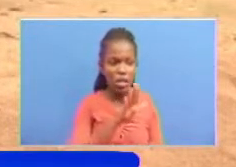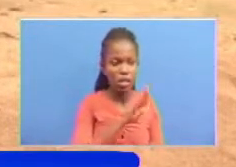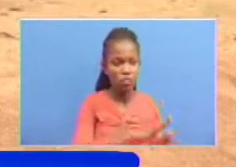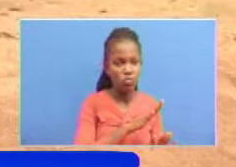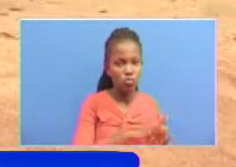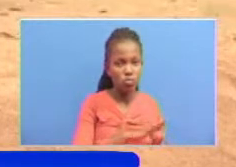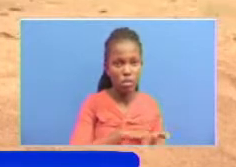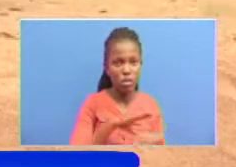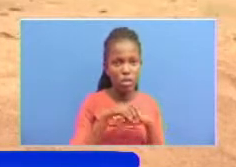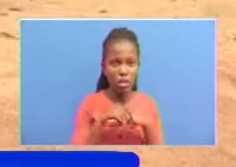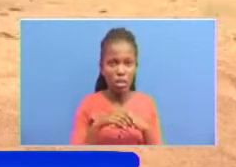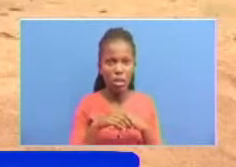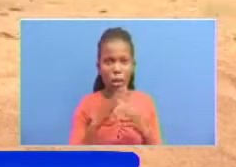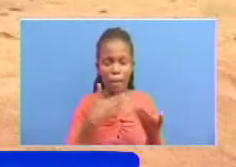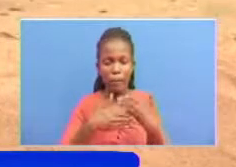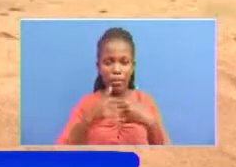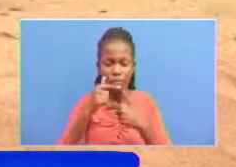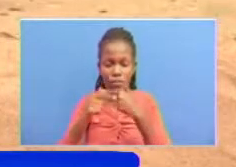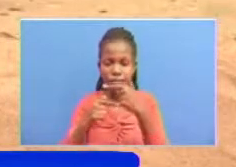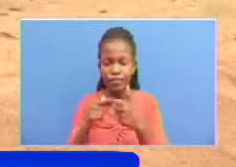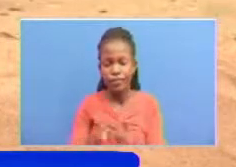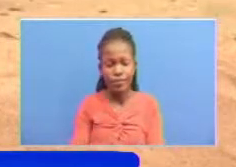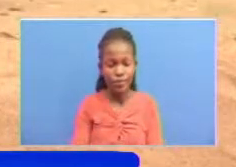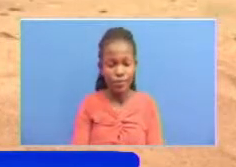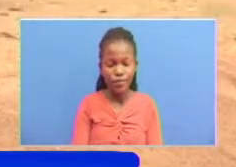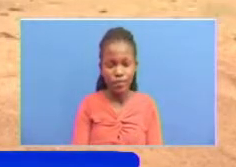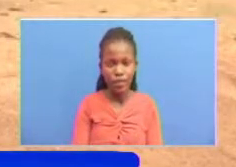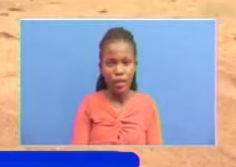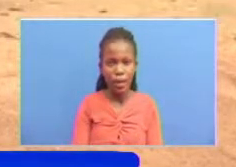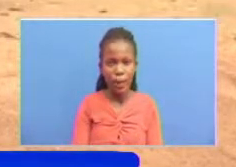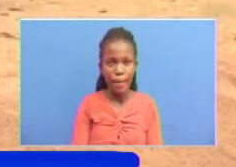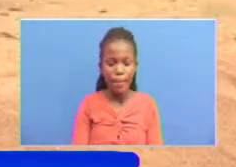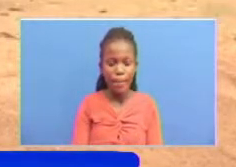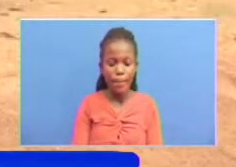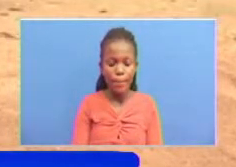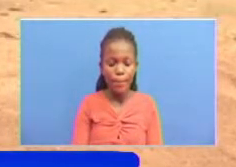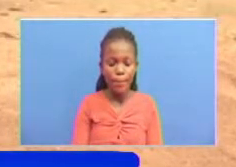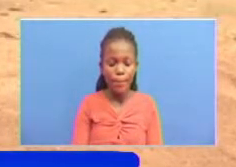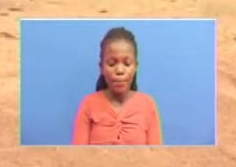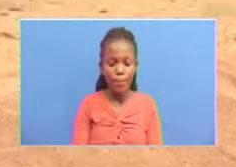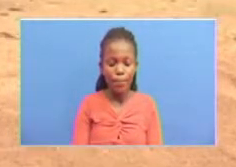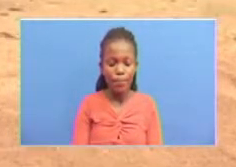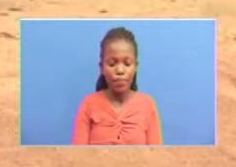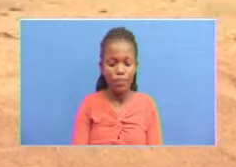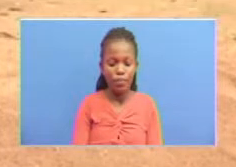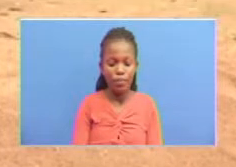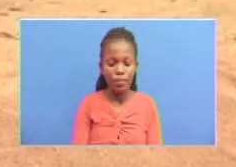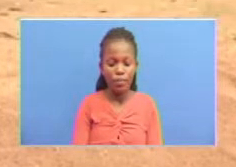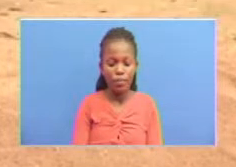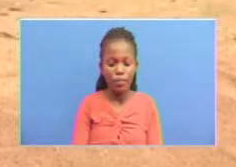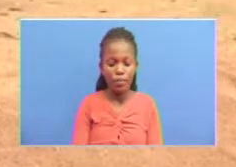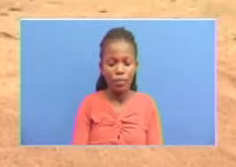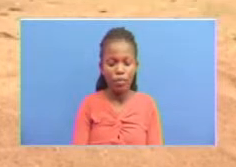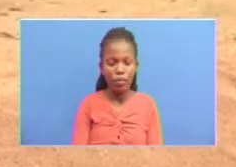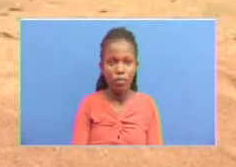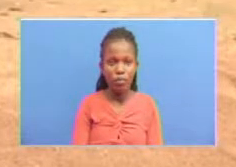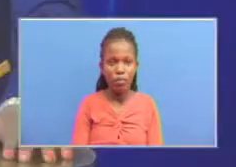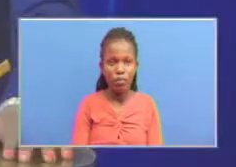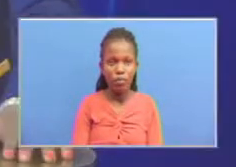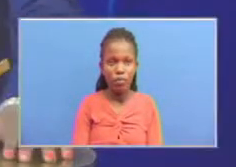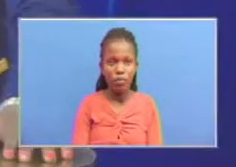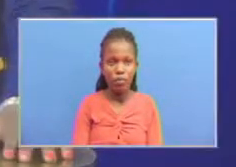viasala sio vilingi ndo nyukuma kiwanza ni chatala township samu kaunti ya matungulu nitawa boni